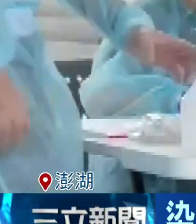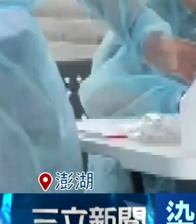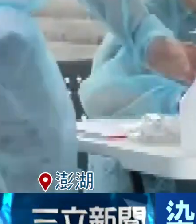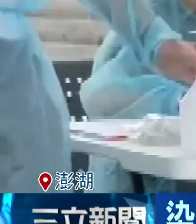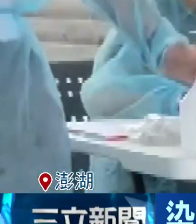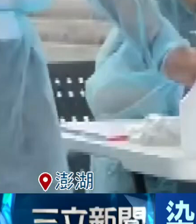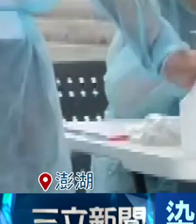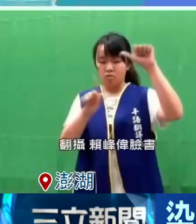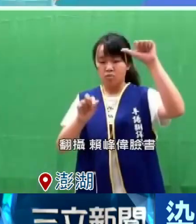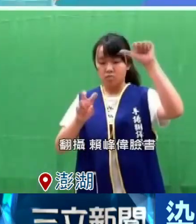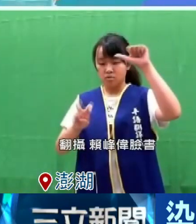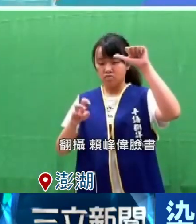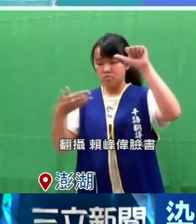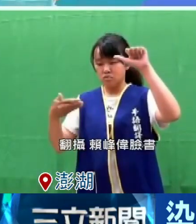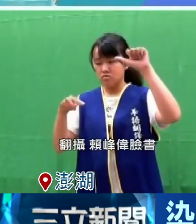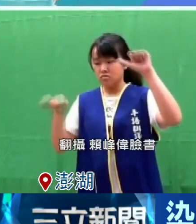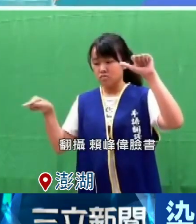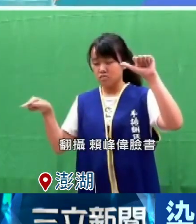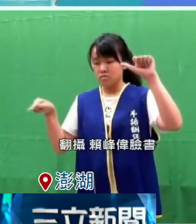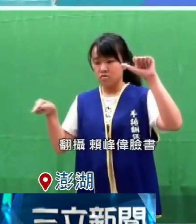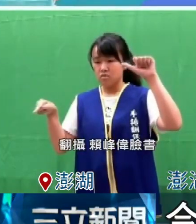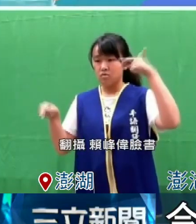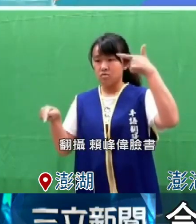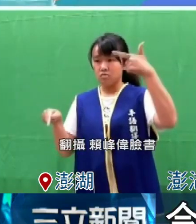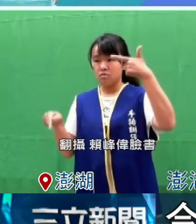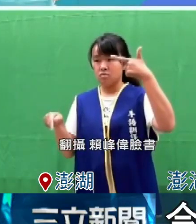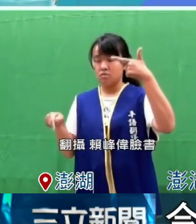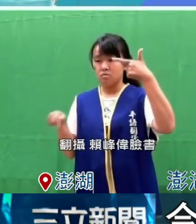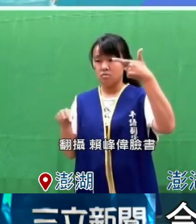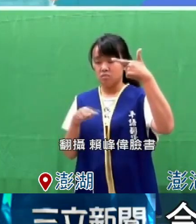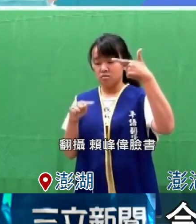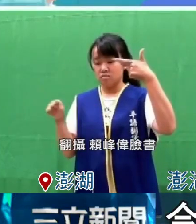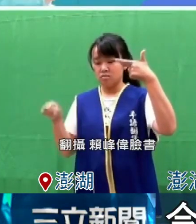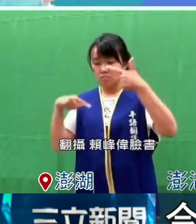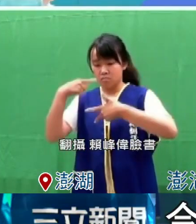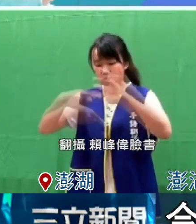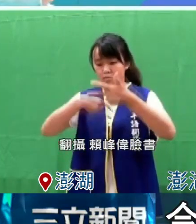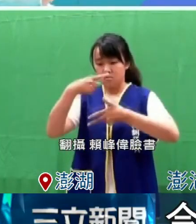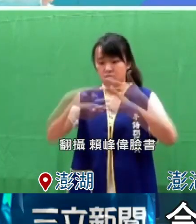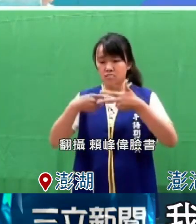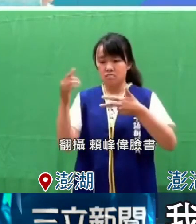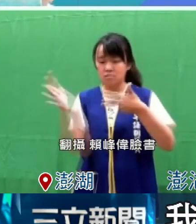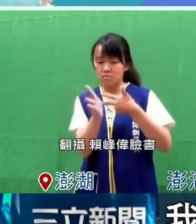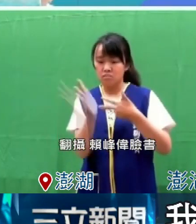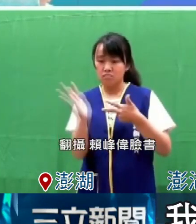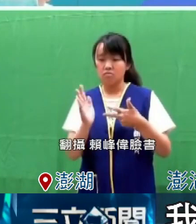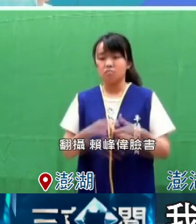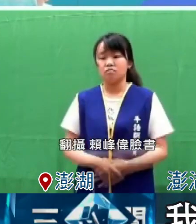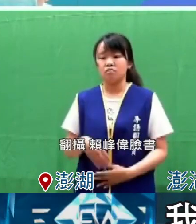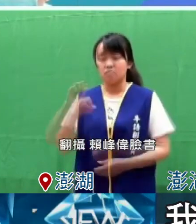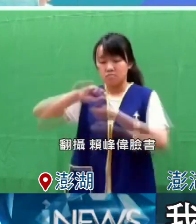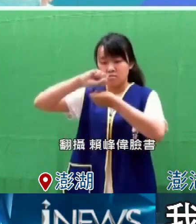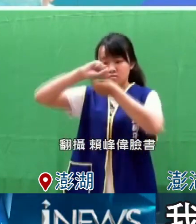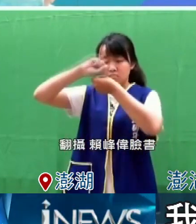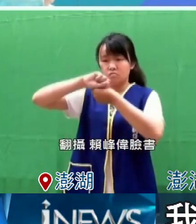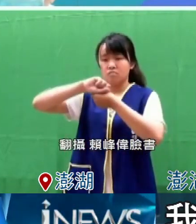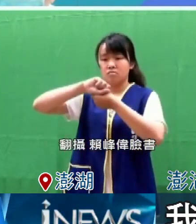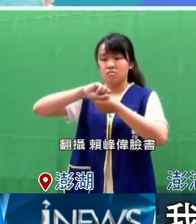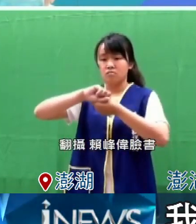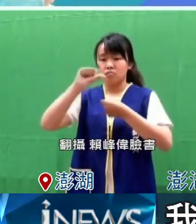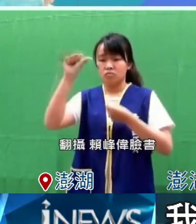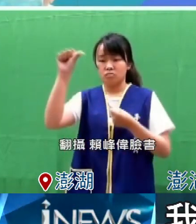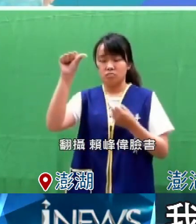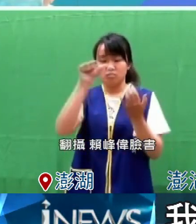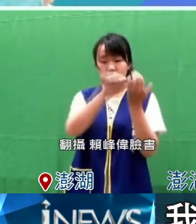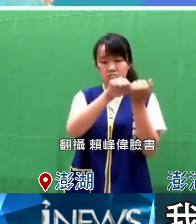村进行普筛。 今天在一个礼拜之内我们有新增的五例的一